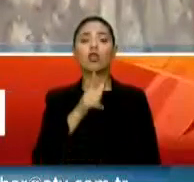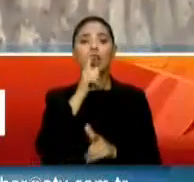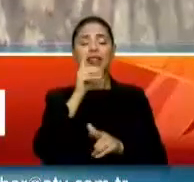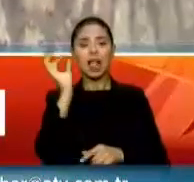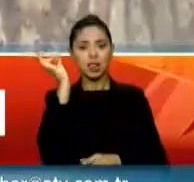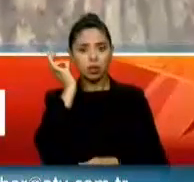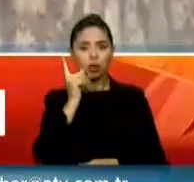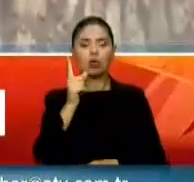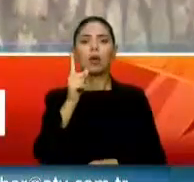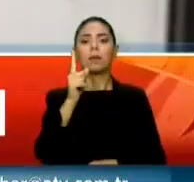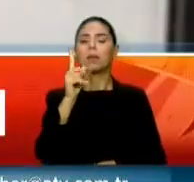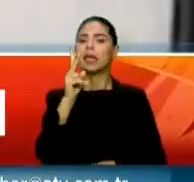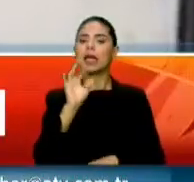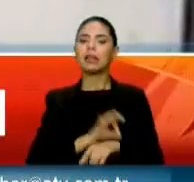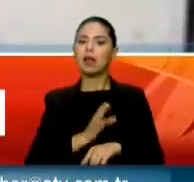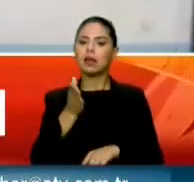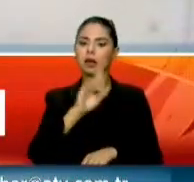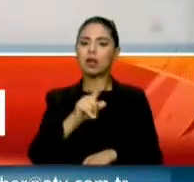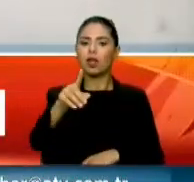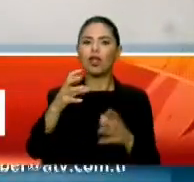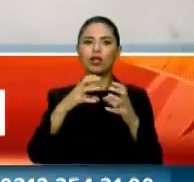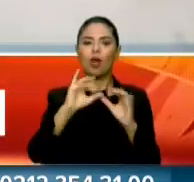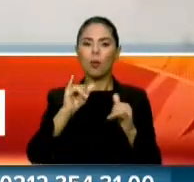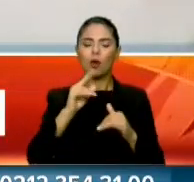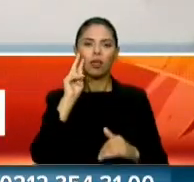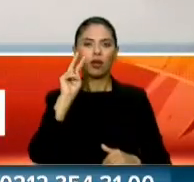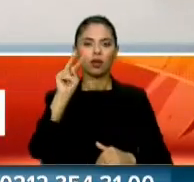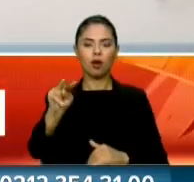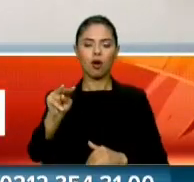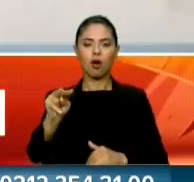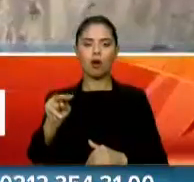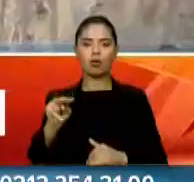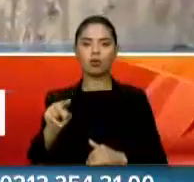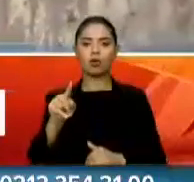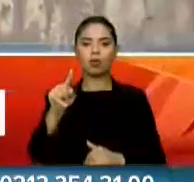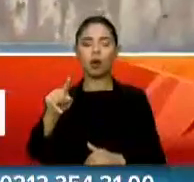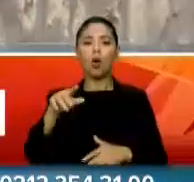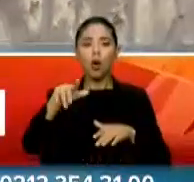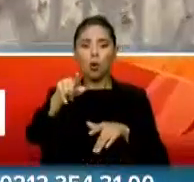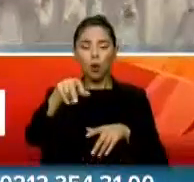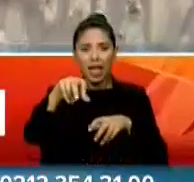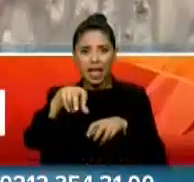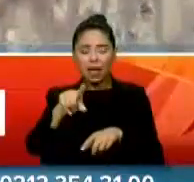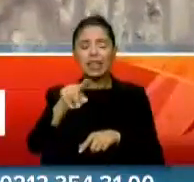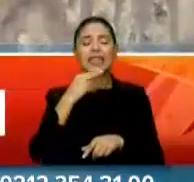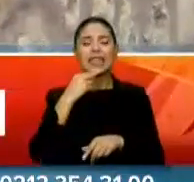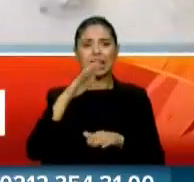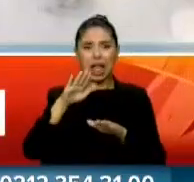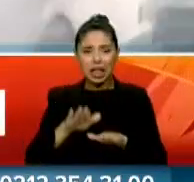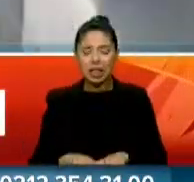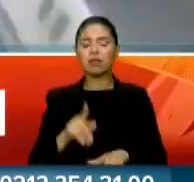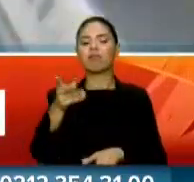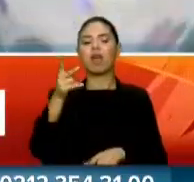kendine, bir iki dakika sonra oturuyor yerde topaç oynuyor kendine. Zaten çökmesiyle arabanın vurması zaten saniyeler